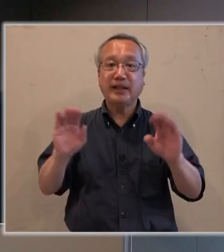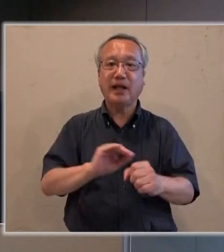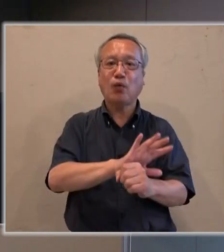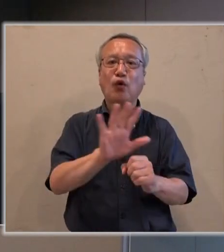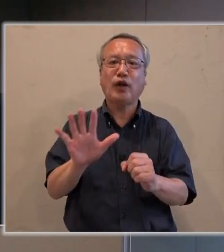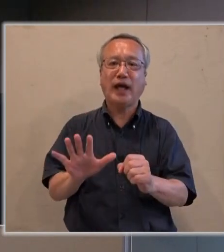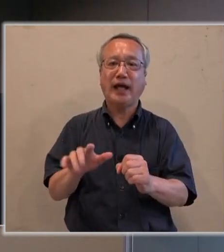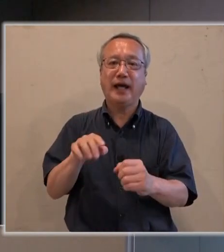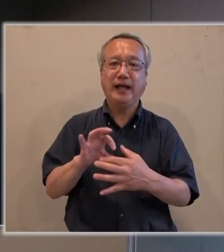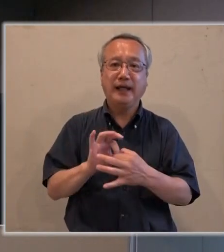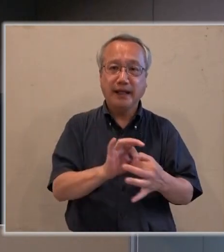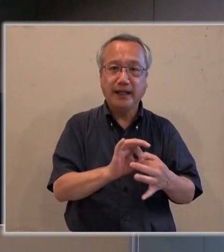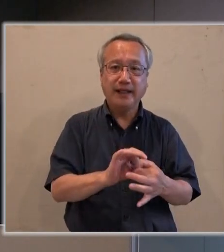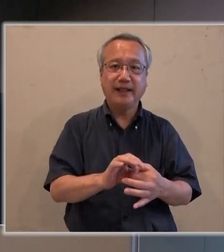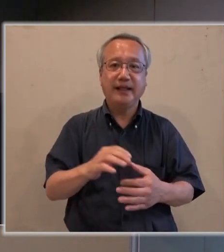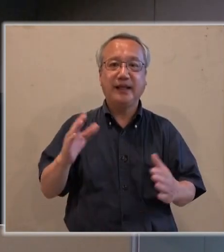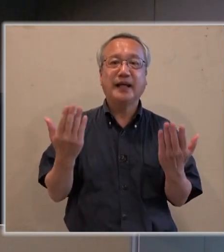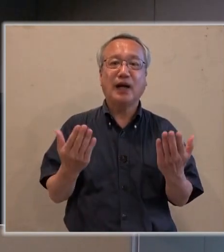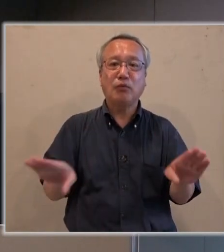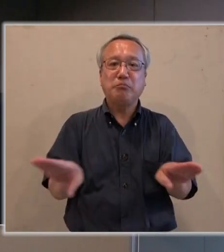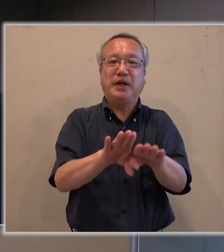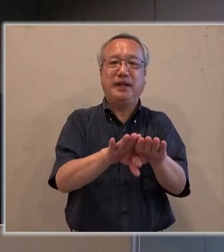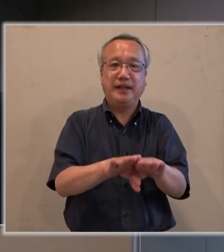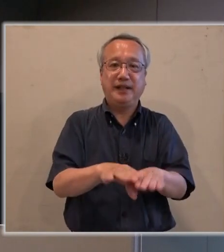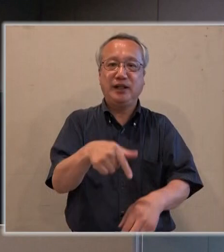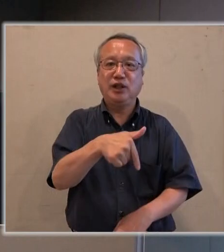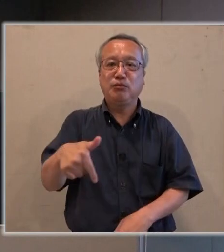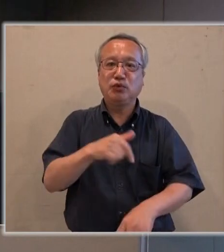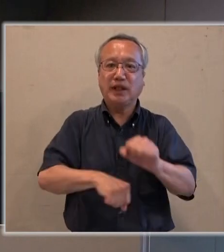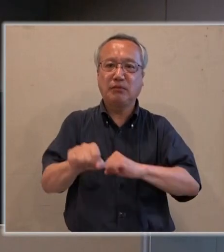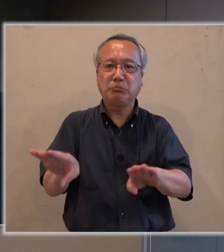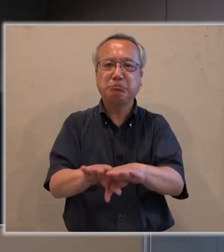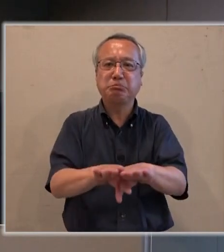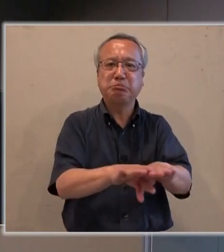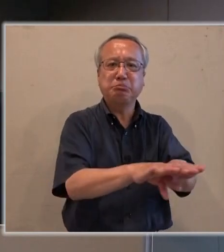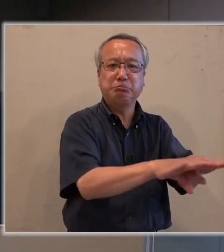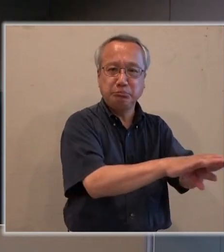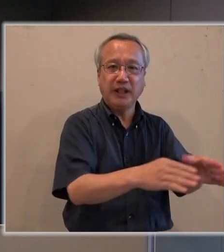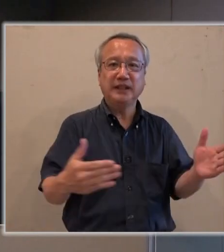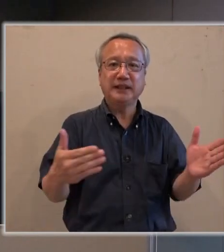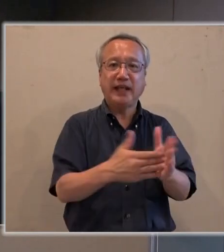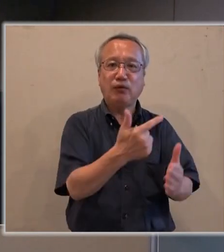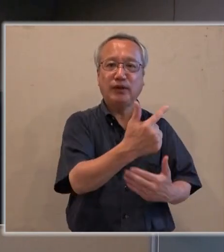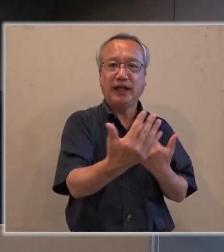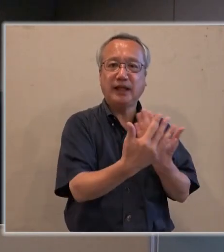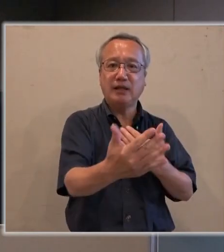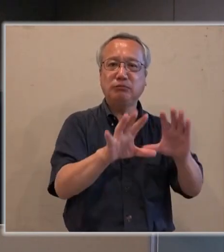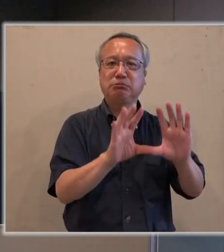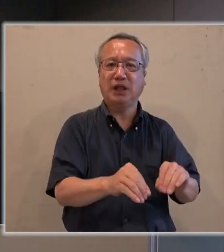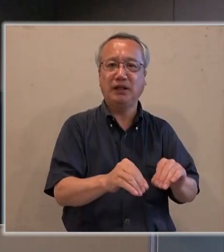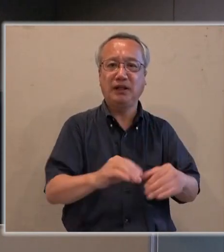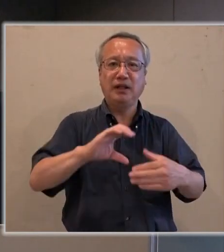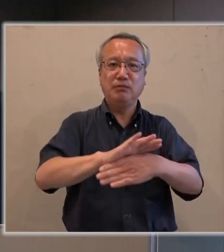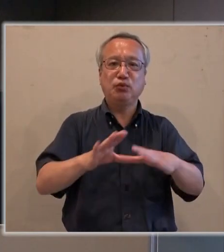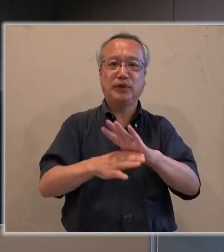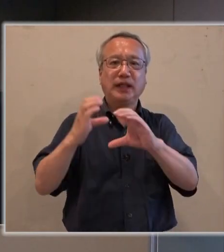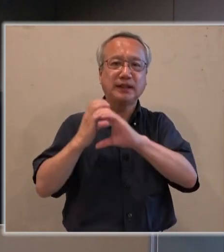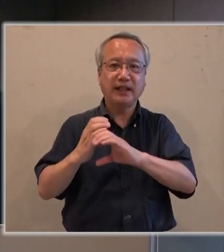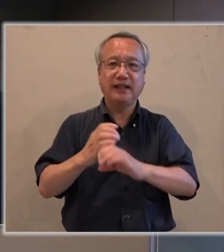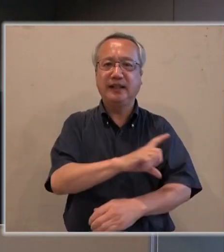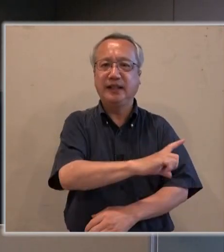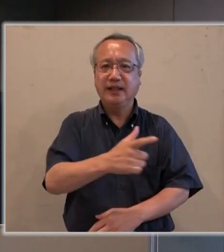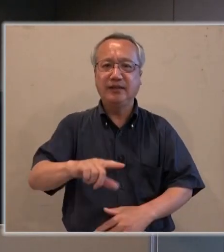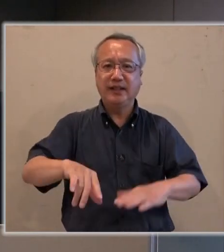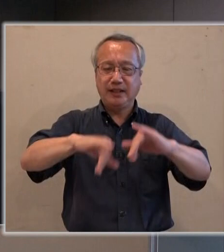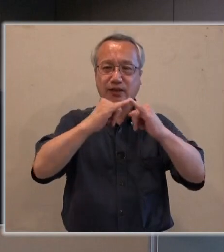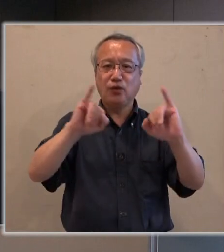禍で、学校は突然休校になり、部活動は停止になったまま、最後の大会が中止になり、文化祭をはじめあらゆる行事がなく